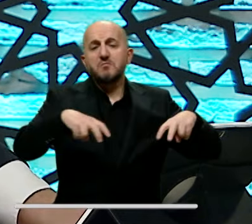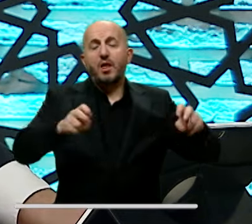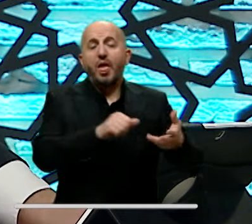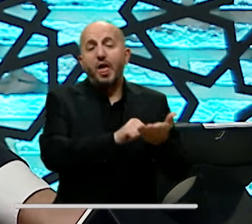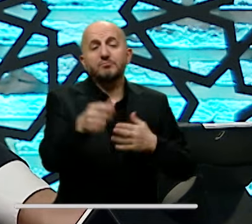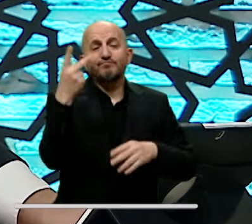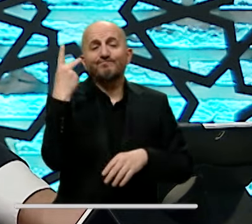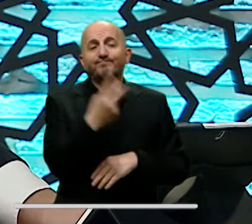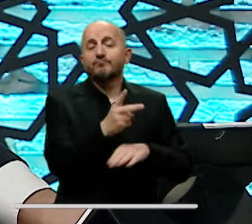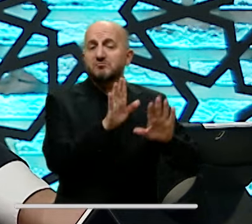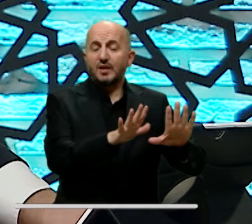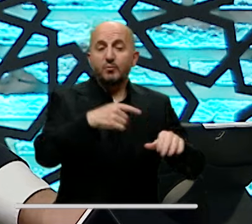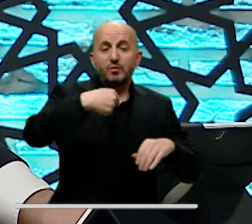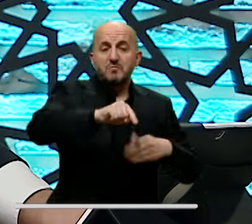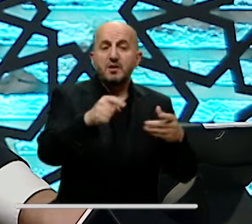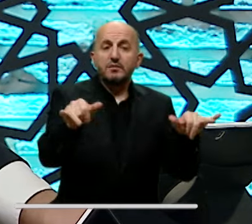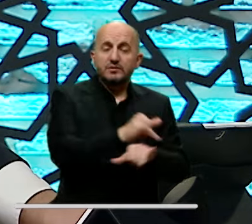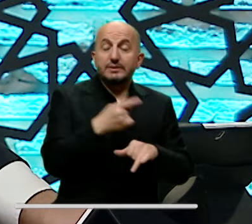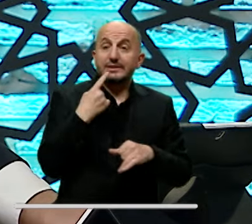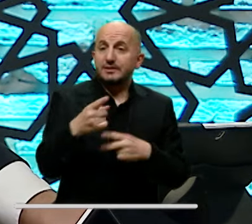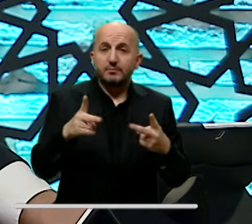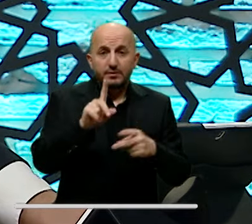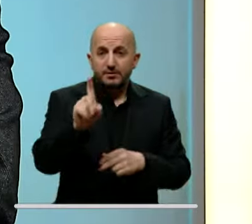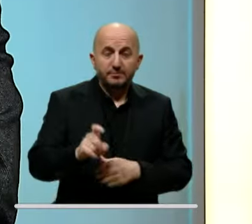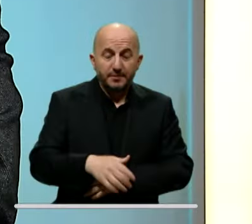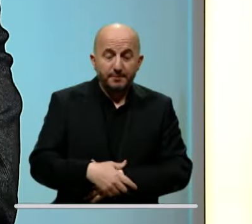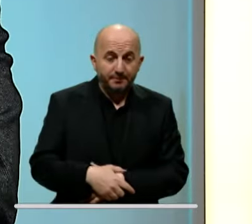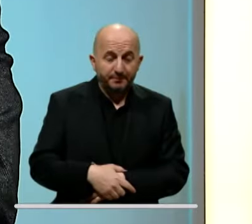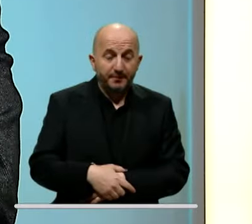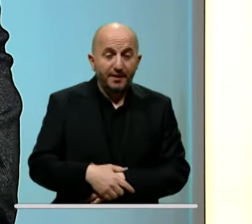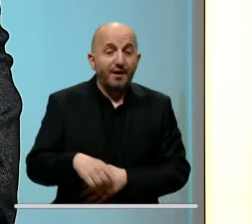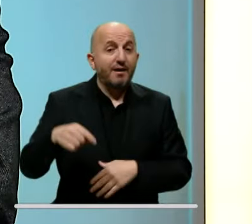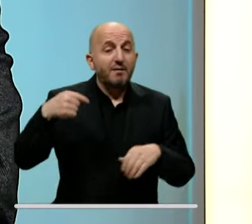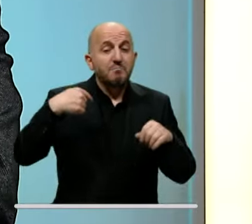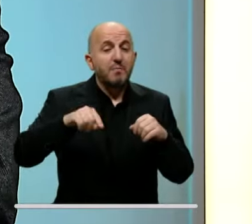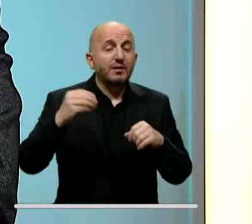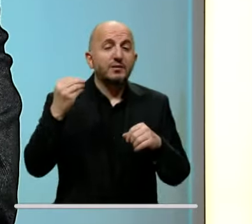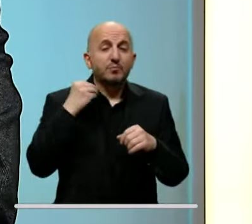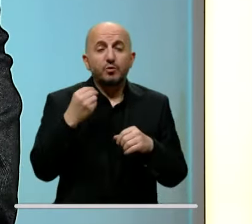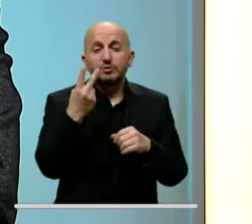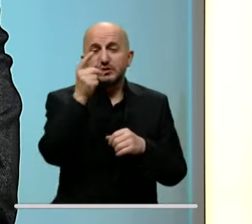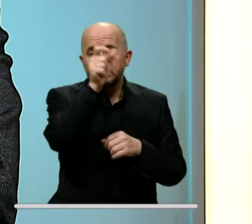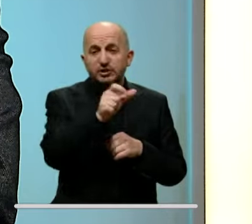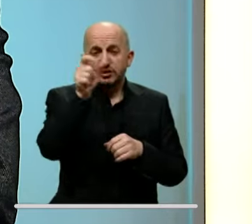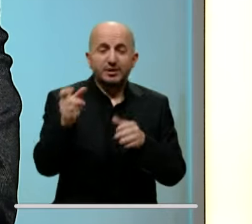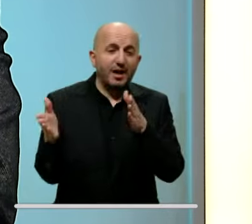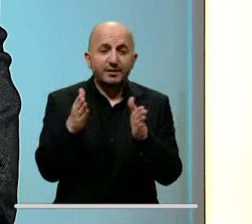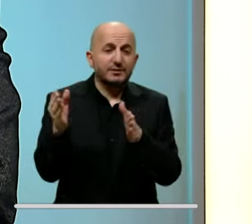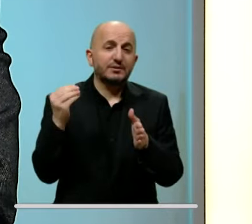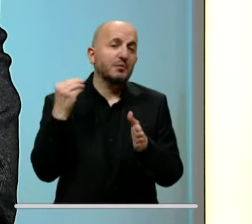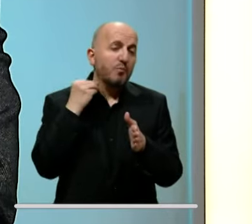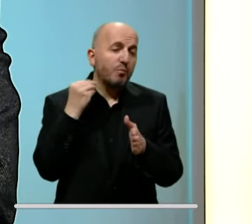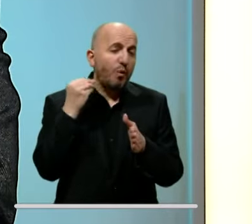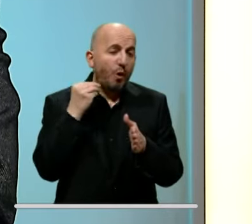bunların sana kaldı bunu mehire sayarım diyebilir mi erkek şimdi Mehir borcu normal iki kişi arasındaki bir borç